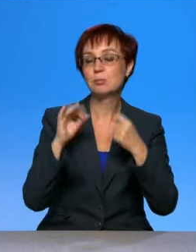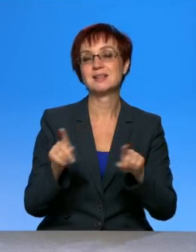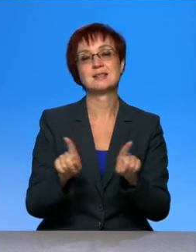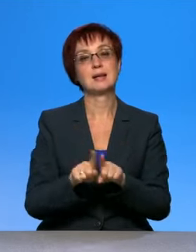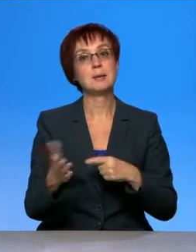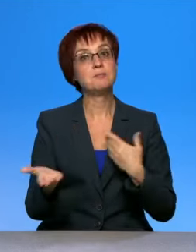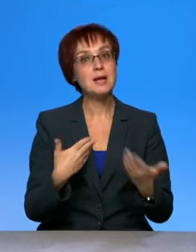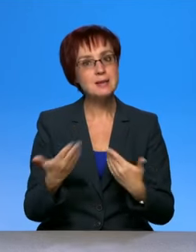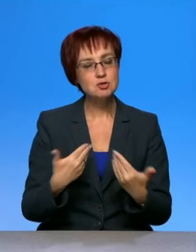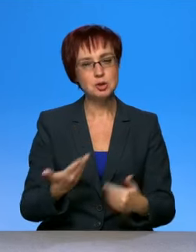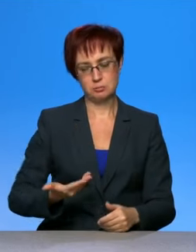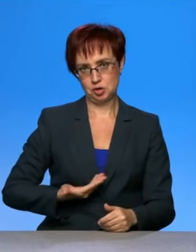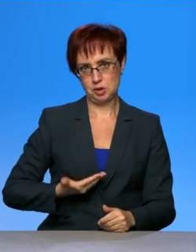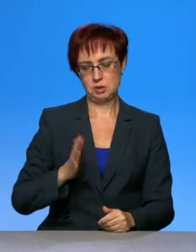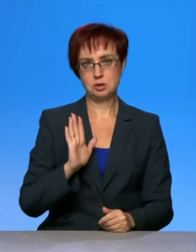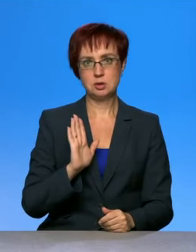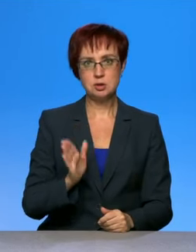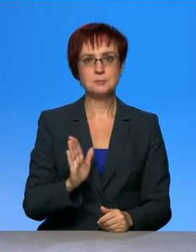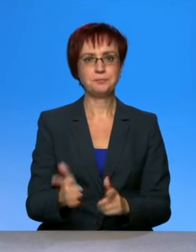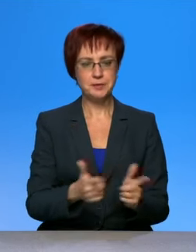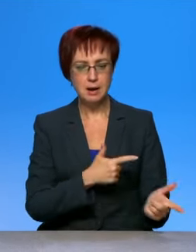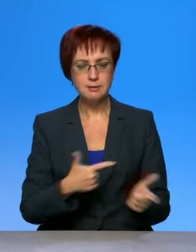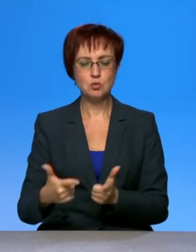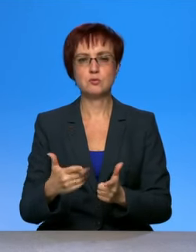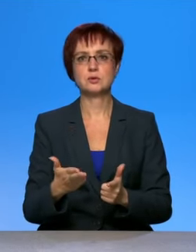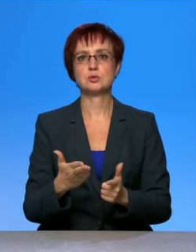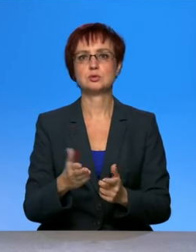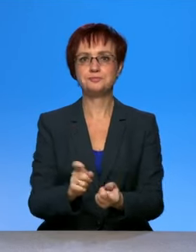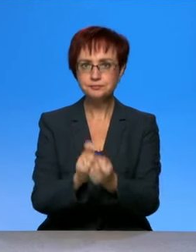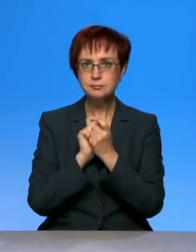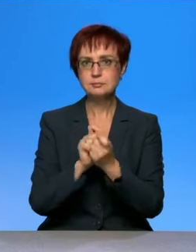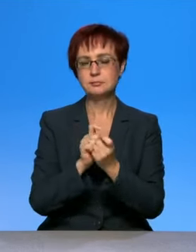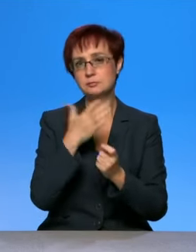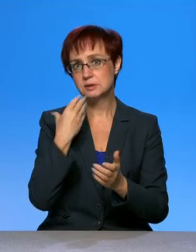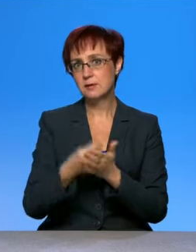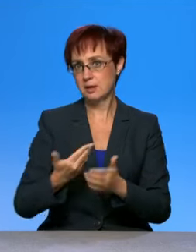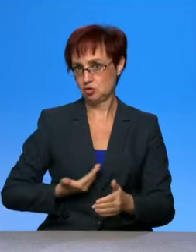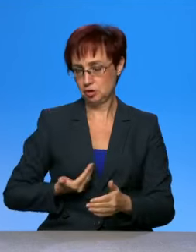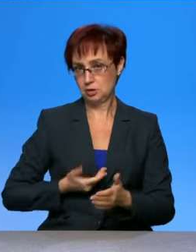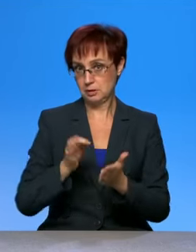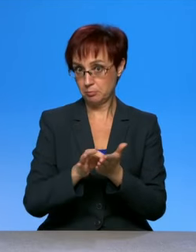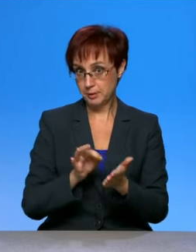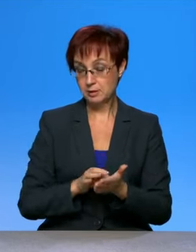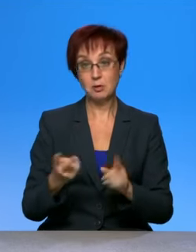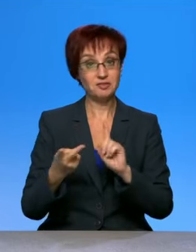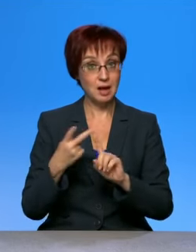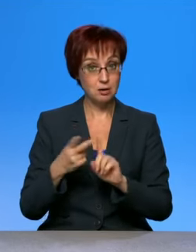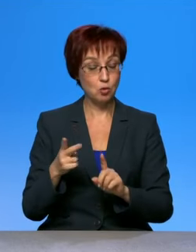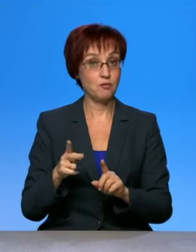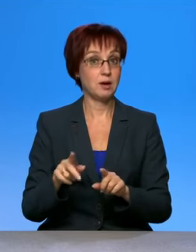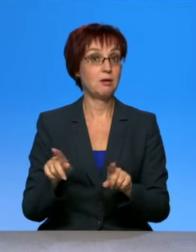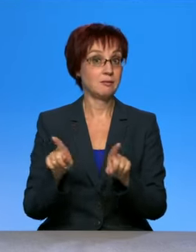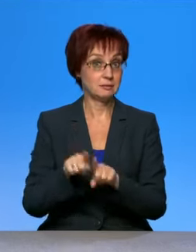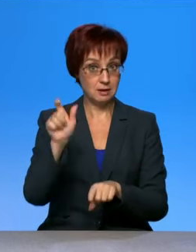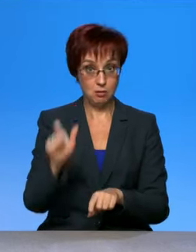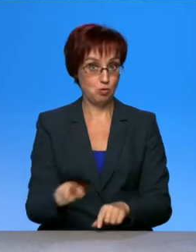такой готовностью сражаться за свои принципы уже не будет это очень заметно поэтому вы совершенно правы что